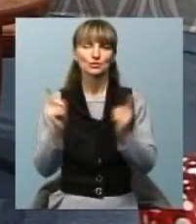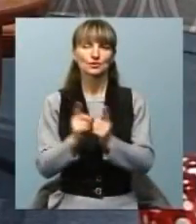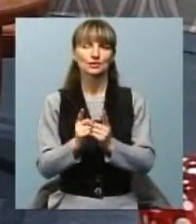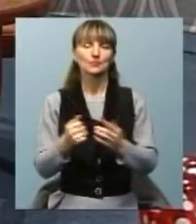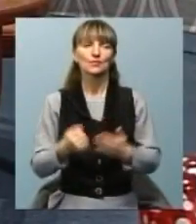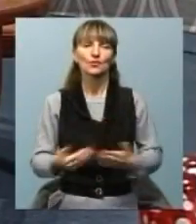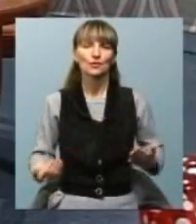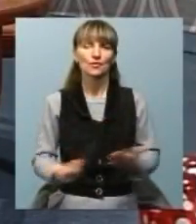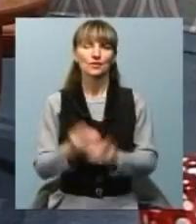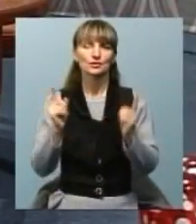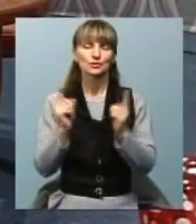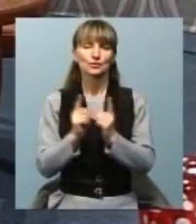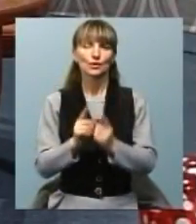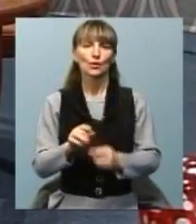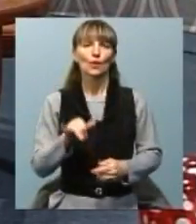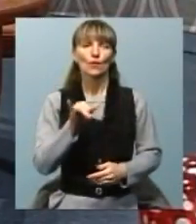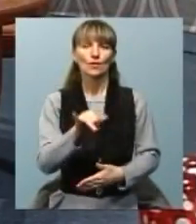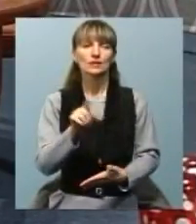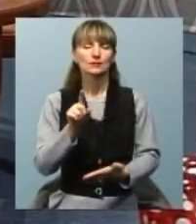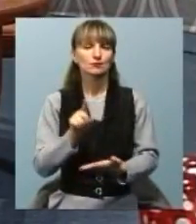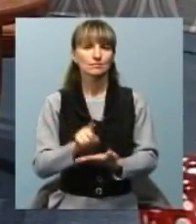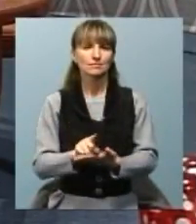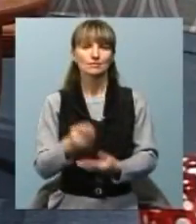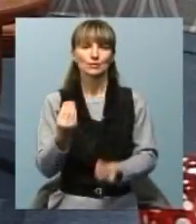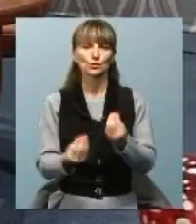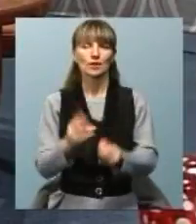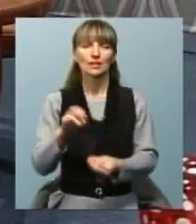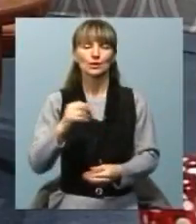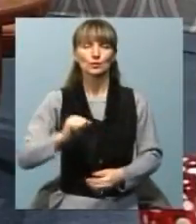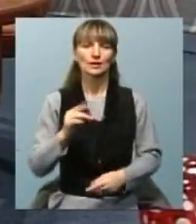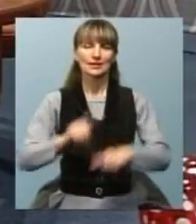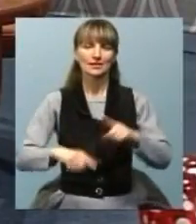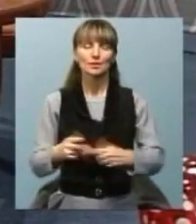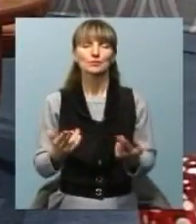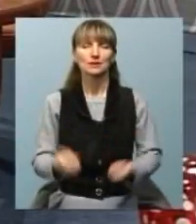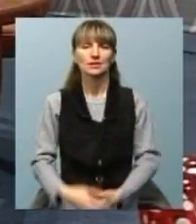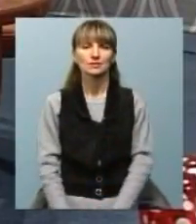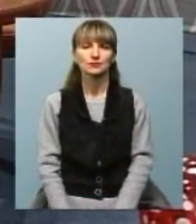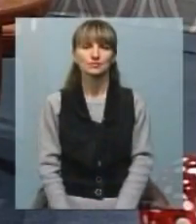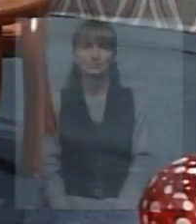До нових зустрічей. Обов'язково пожартуйте над своїми друзями та рідними. Так. Yeah.